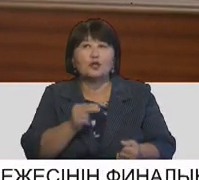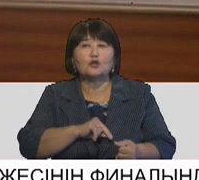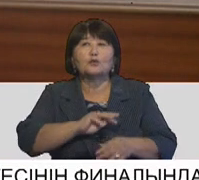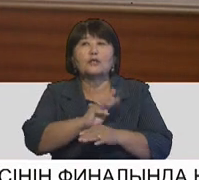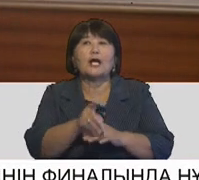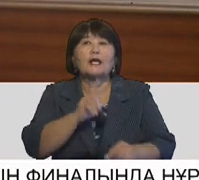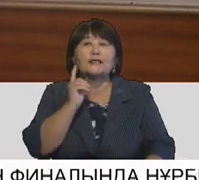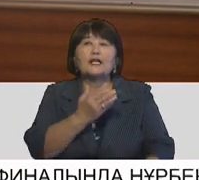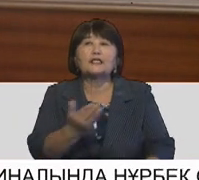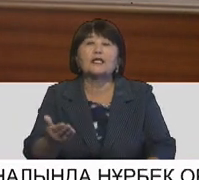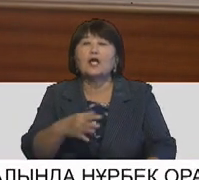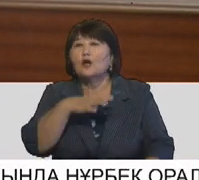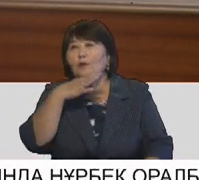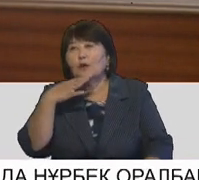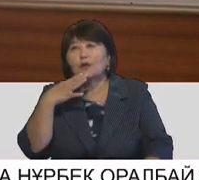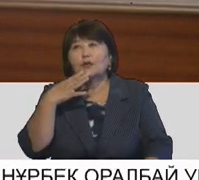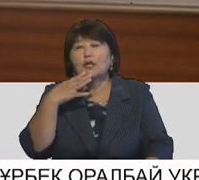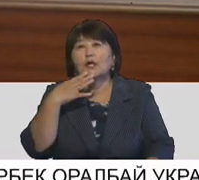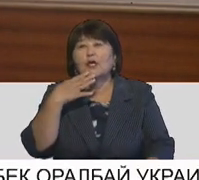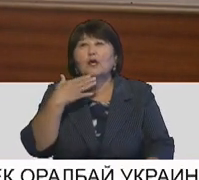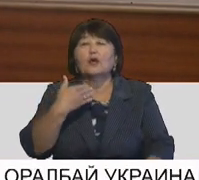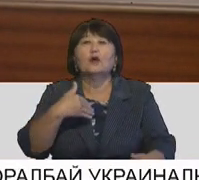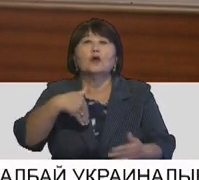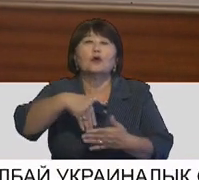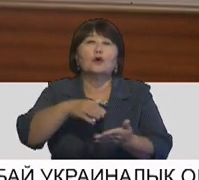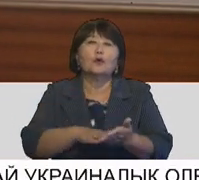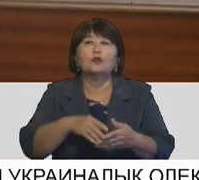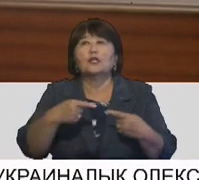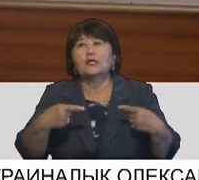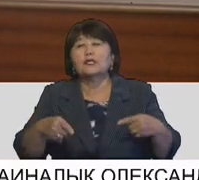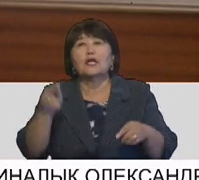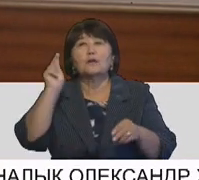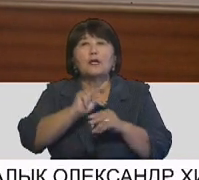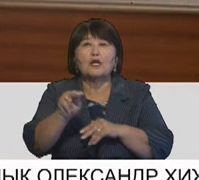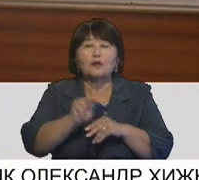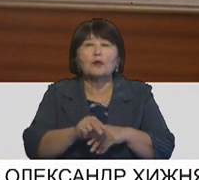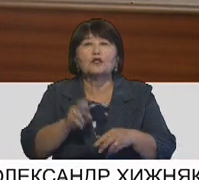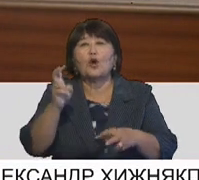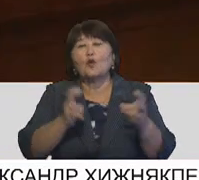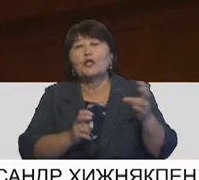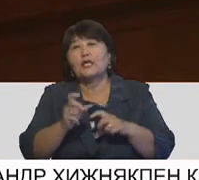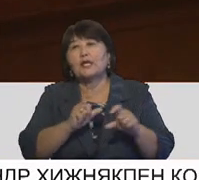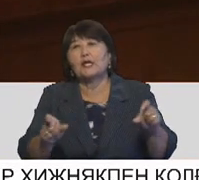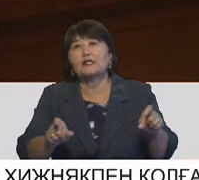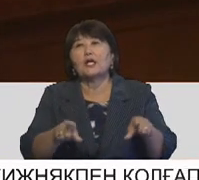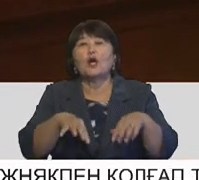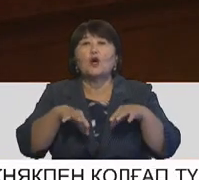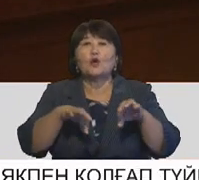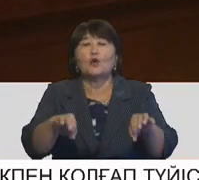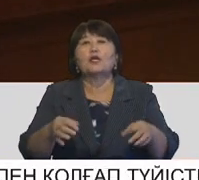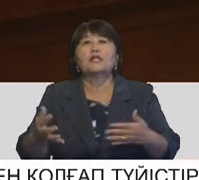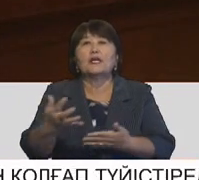қамтылған жастардың басым бөлігі көтерме және бөлшек саудада, білім беруде, өнеркәсіп, көлік және